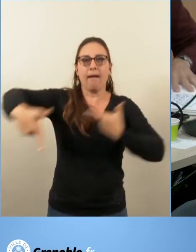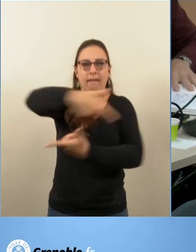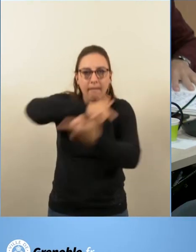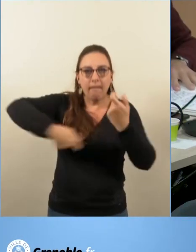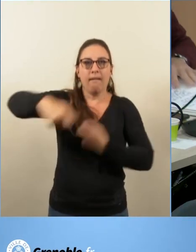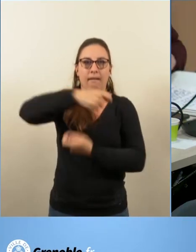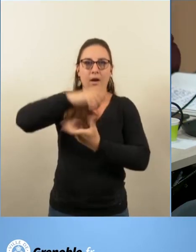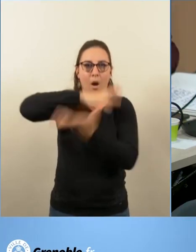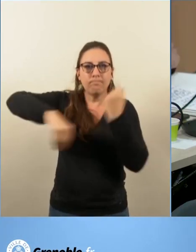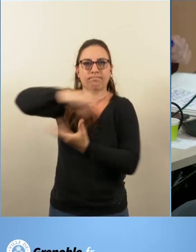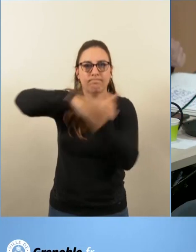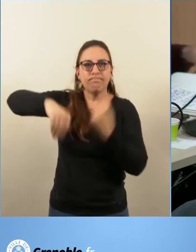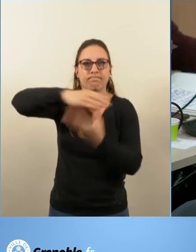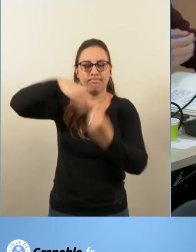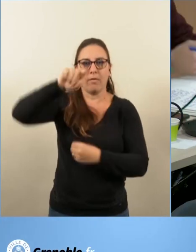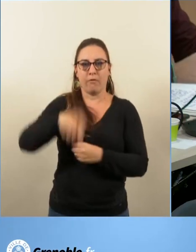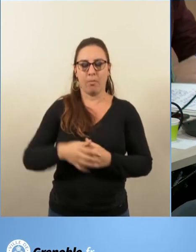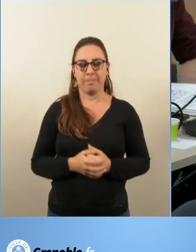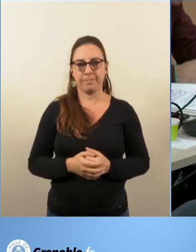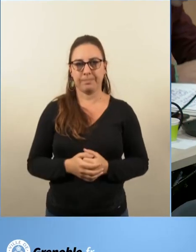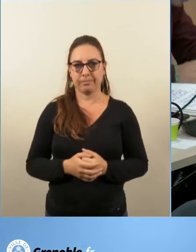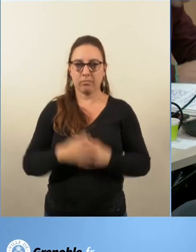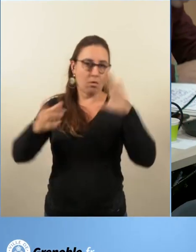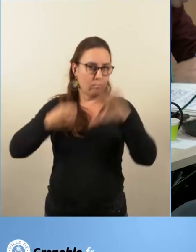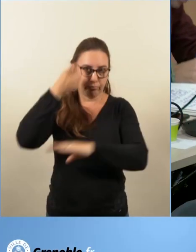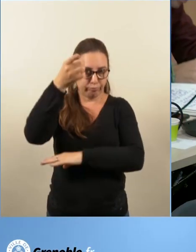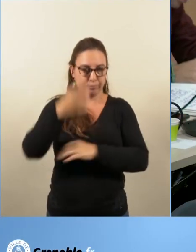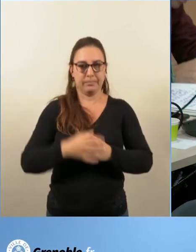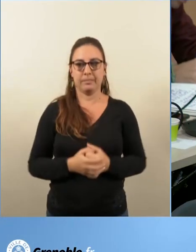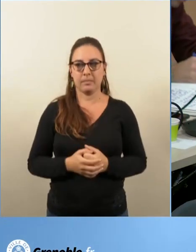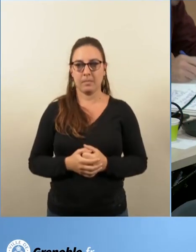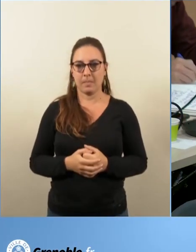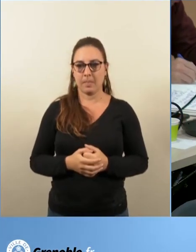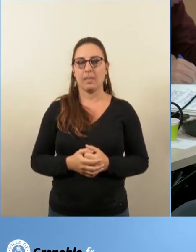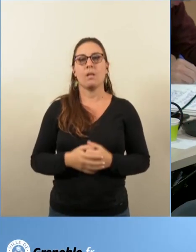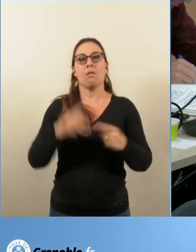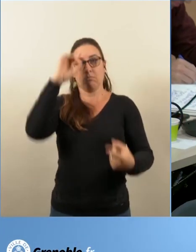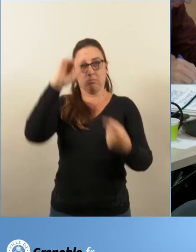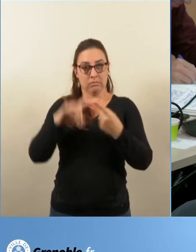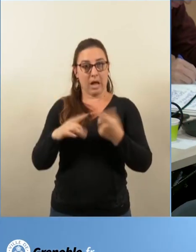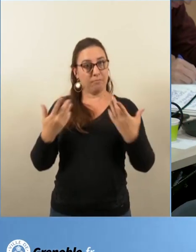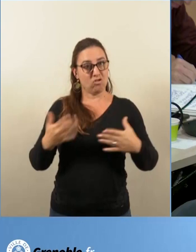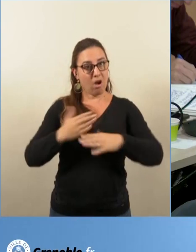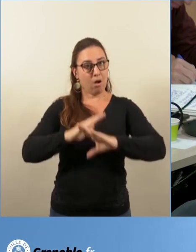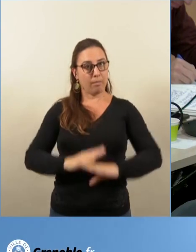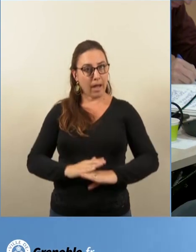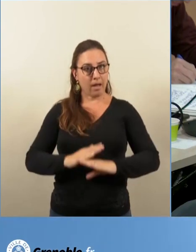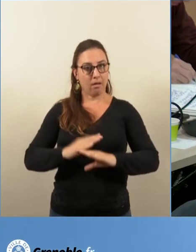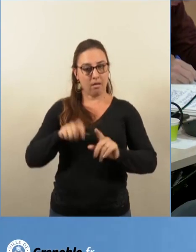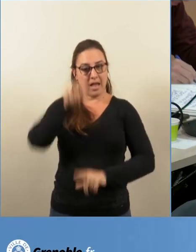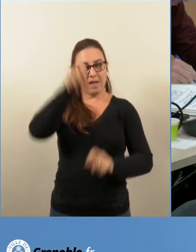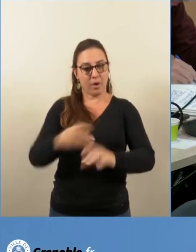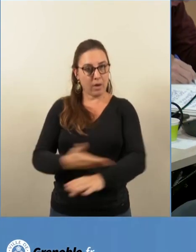durabilité alors notre dossier il a déjà fait l'objet d'une pré-évaluation